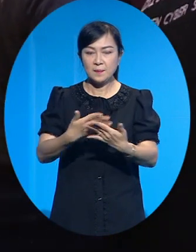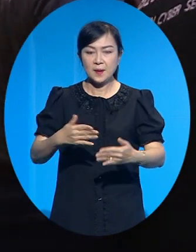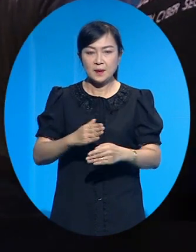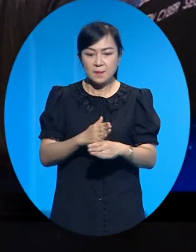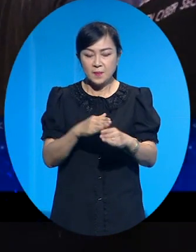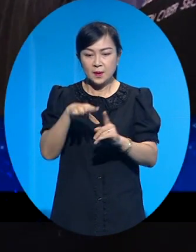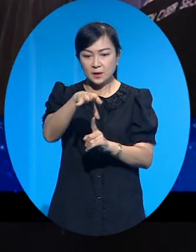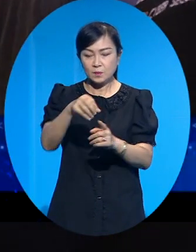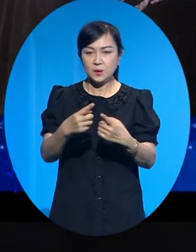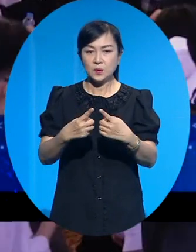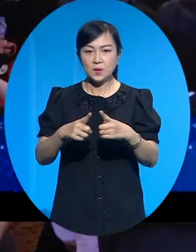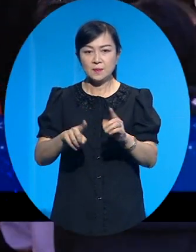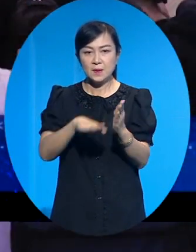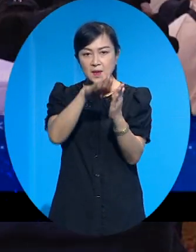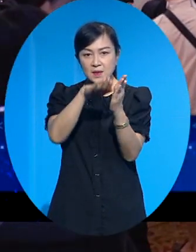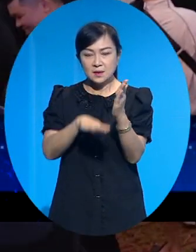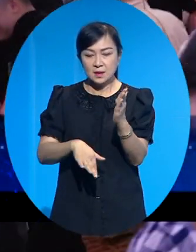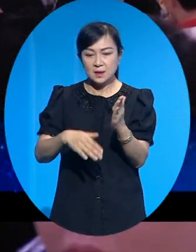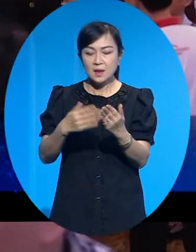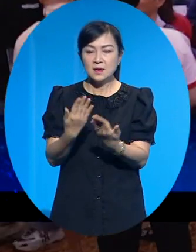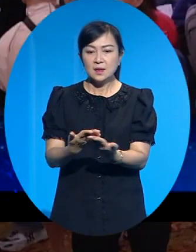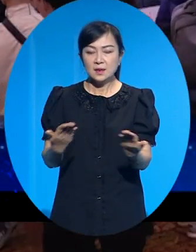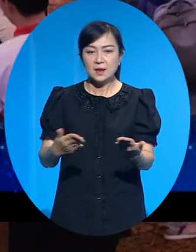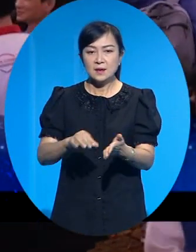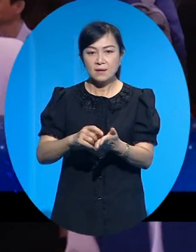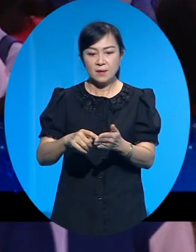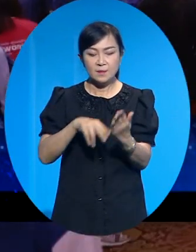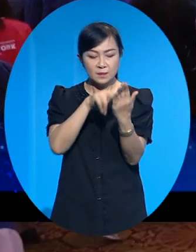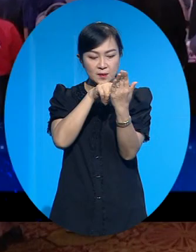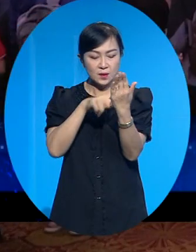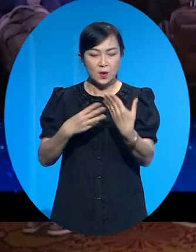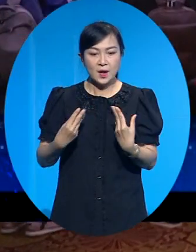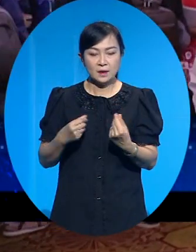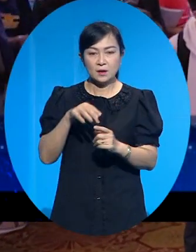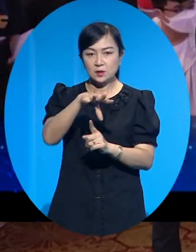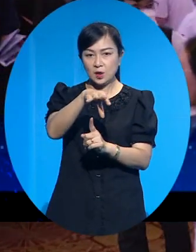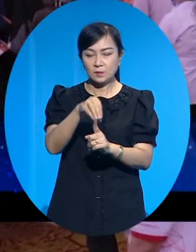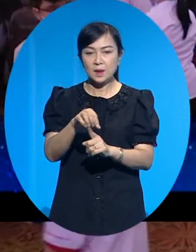Tracking cùng các cơ quan thông tấn báo chí, cán bộ, giảng viên, sinh viên, viện đào tạo quốc tế.